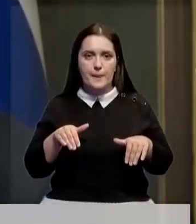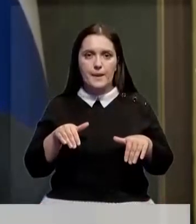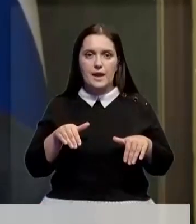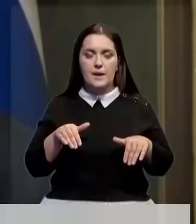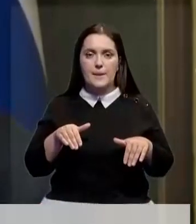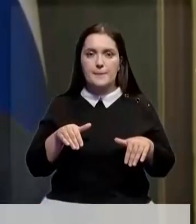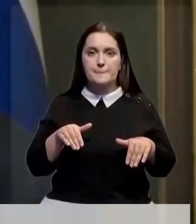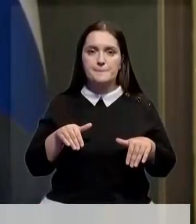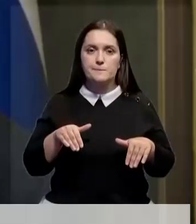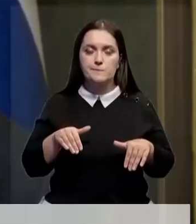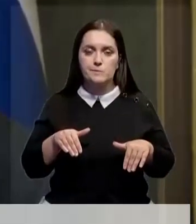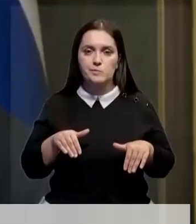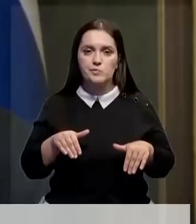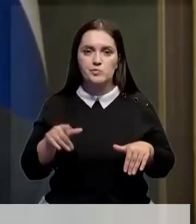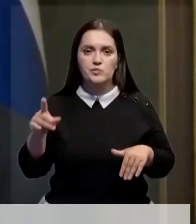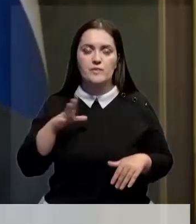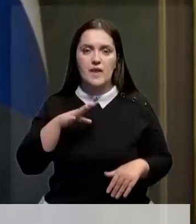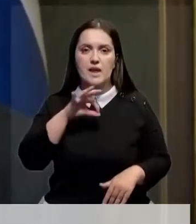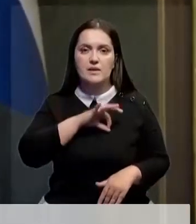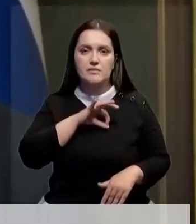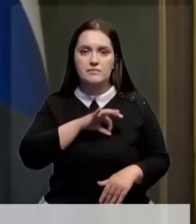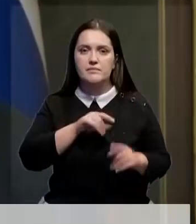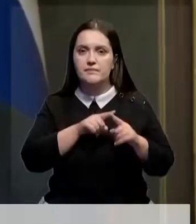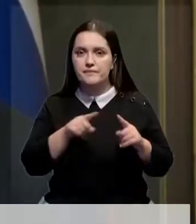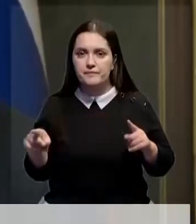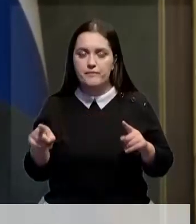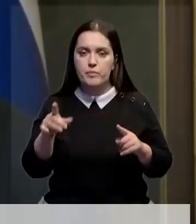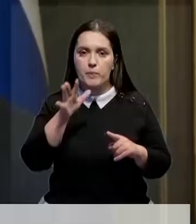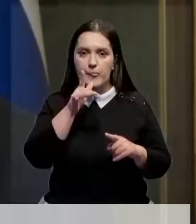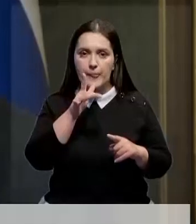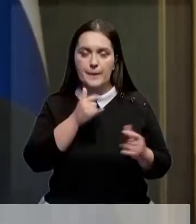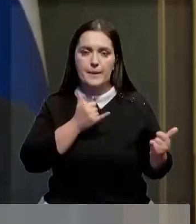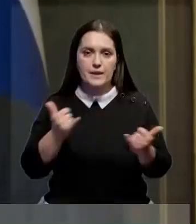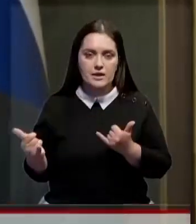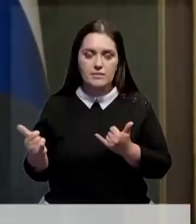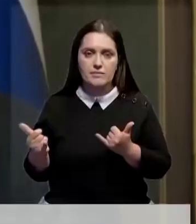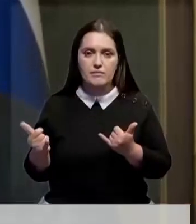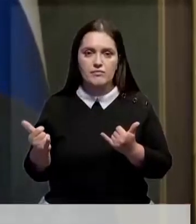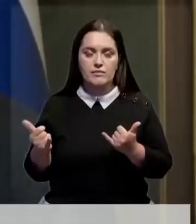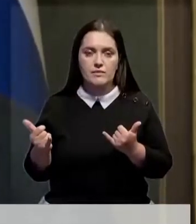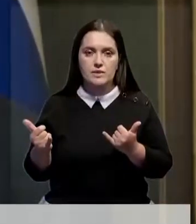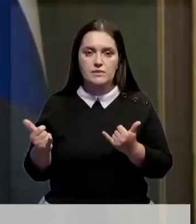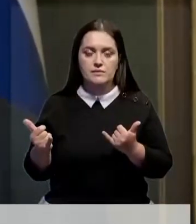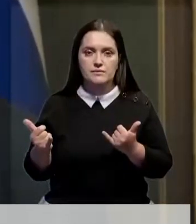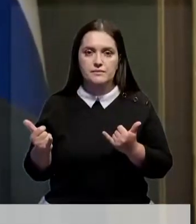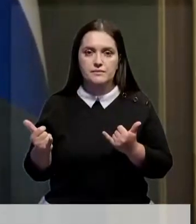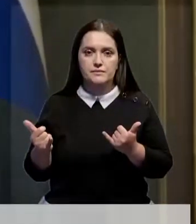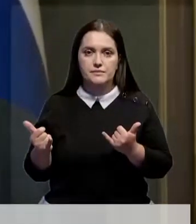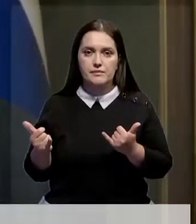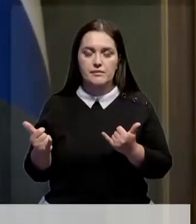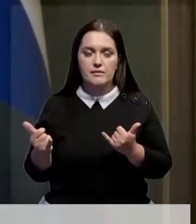преимуществ, которые этот нейтральный статус долгие десятилетия им предоставлял, обеспечивал их